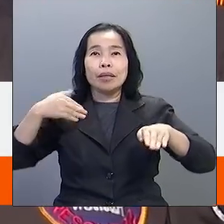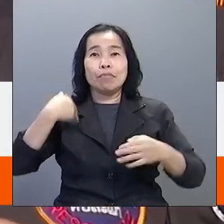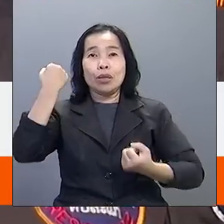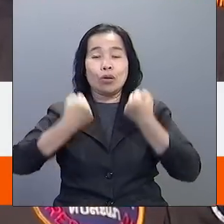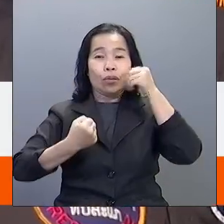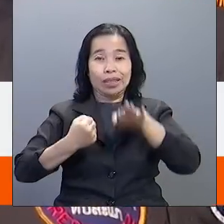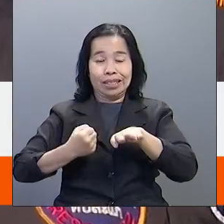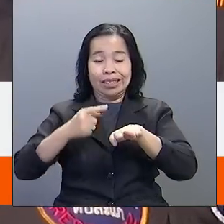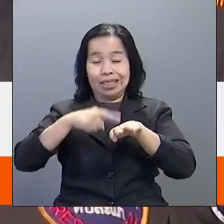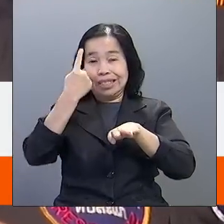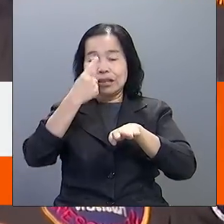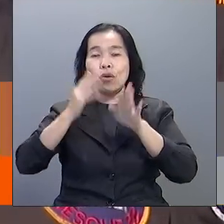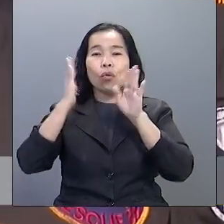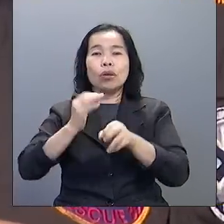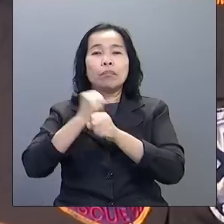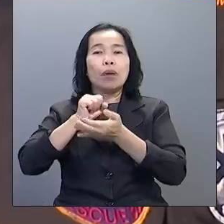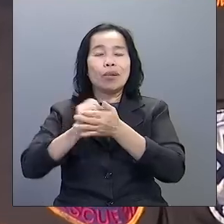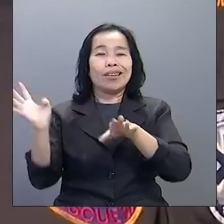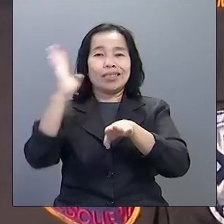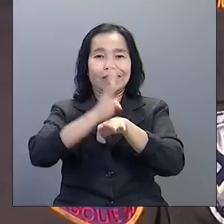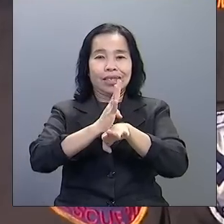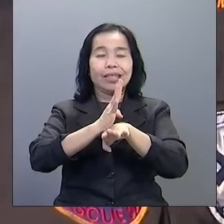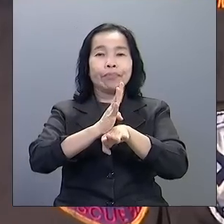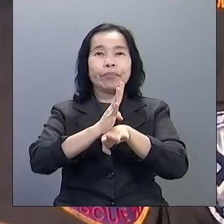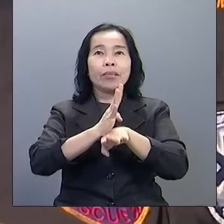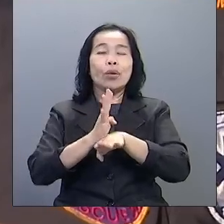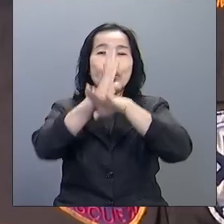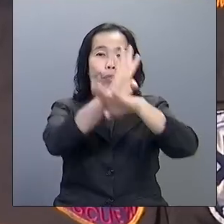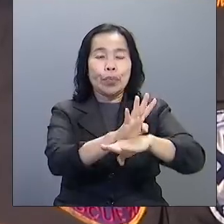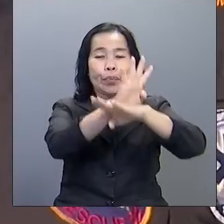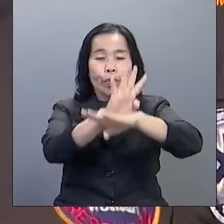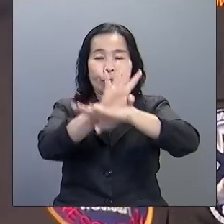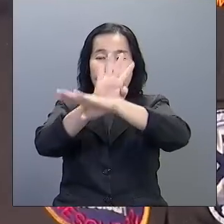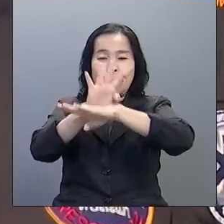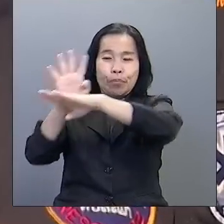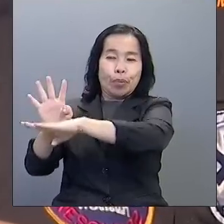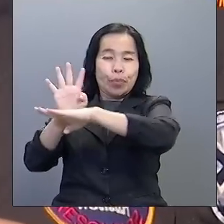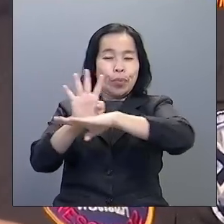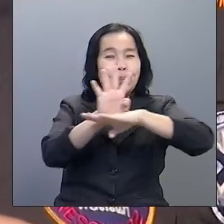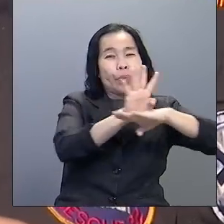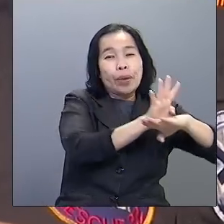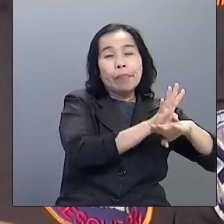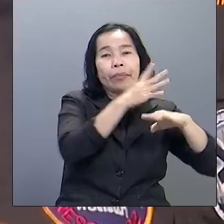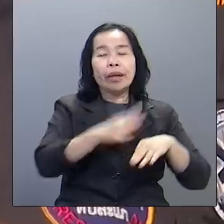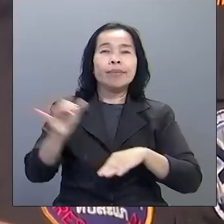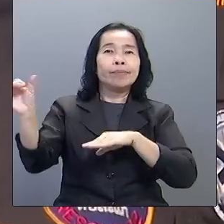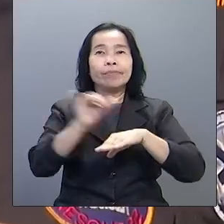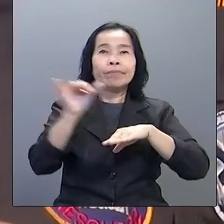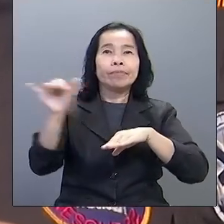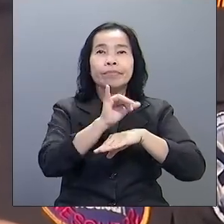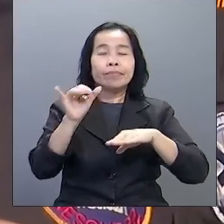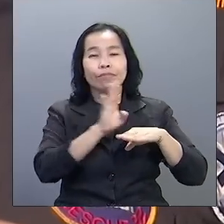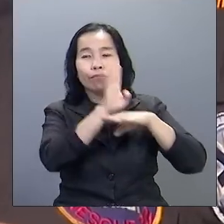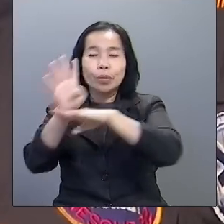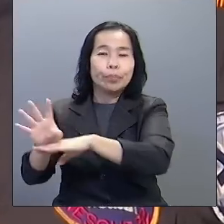คันเจ้าหน้าที่4คนประจำรถนะครับเคลื่อนย้ายมาต่อแถวนะต่อแถวบนถนนนี้นะครับแล้วก็เคลื่อนย้ายไปทีละคันครับ